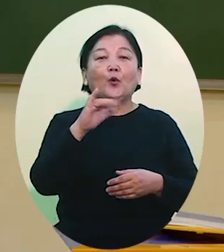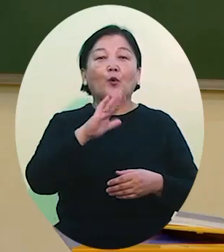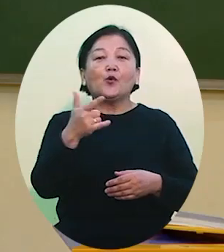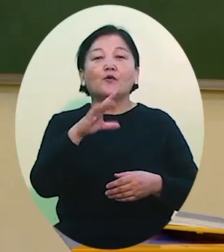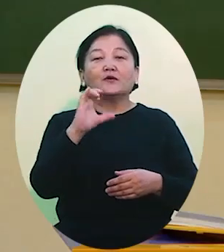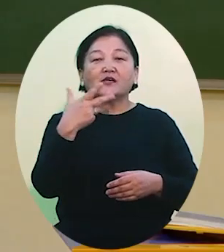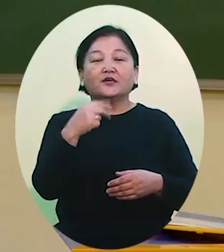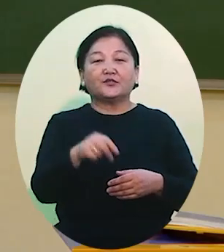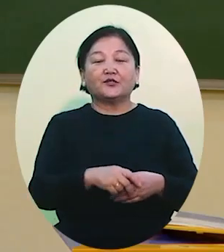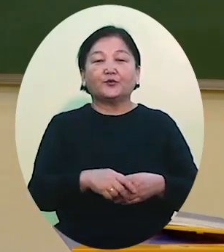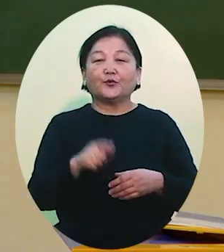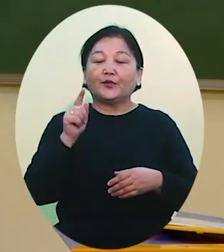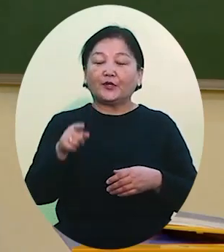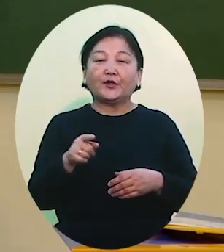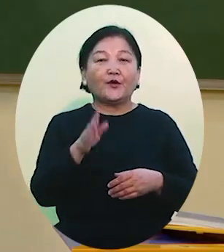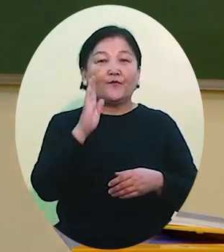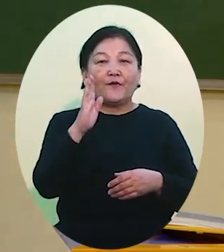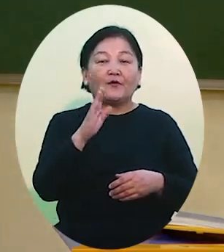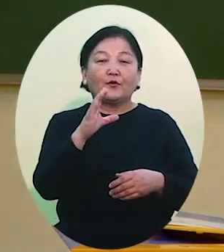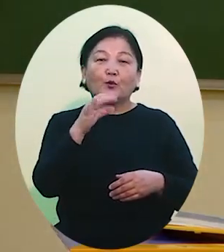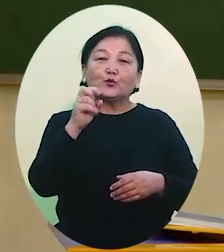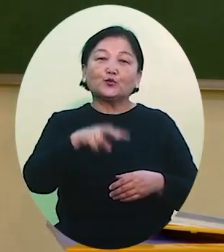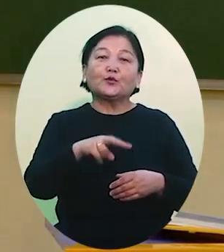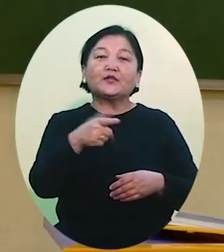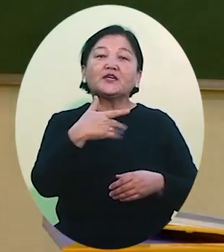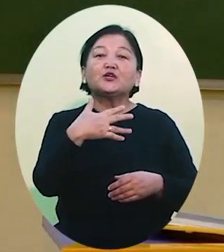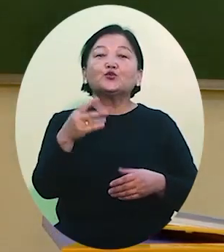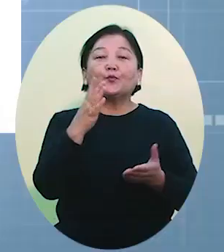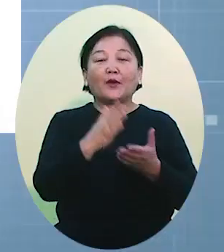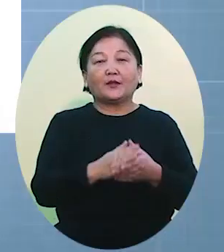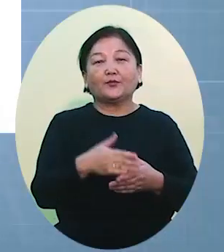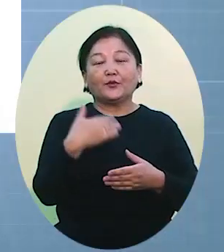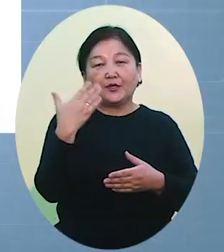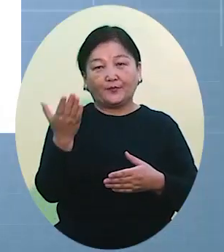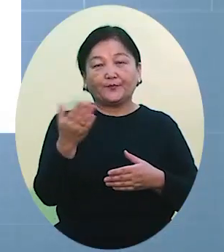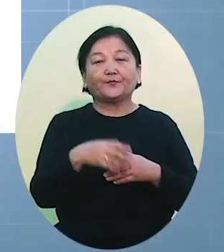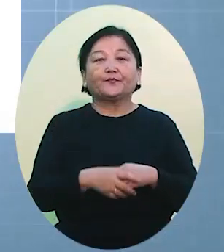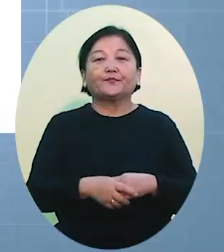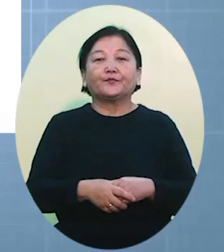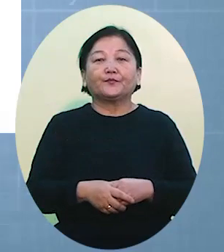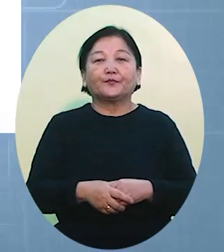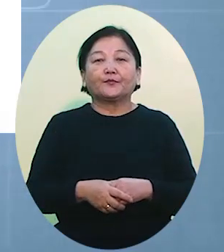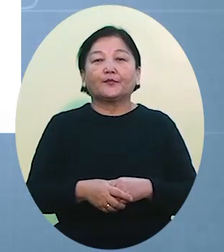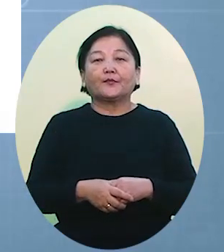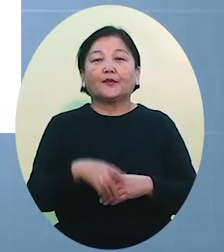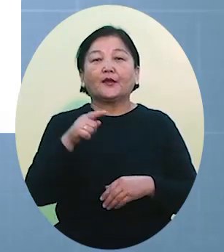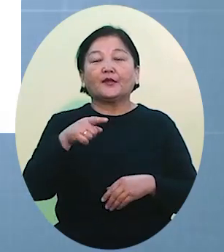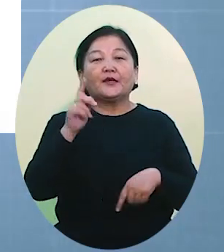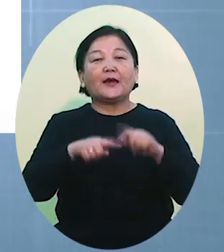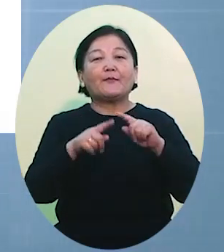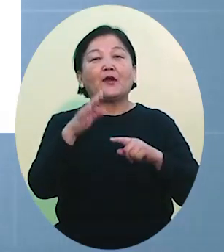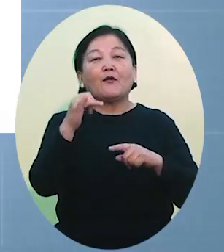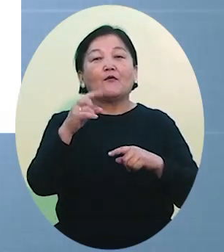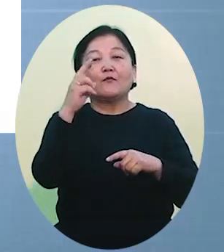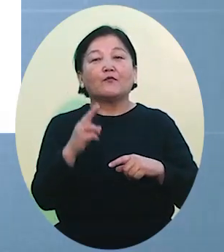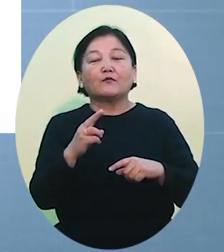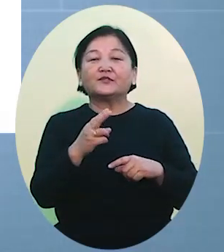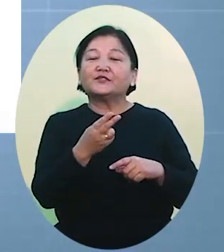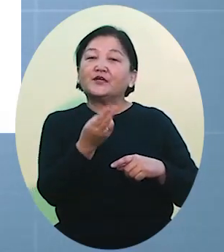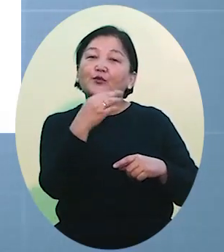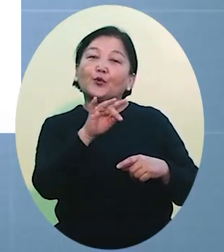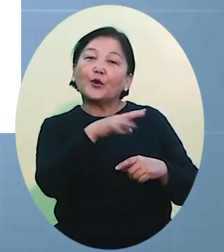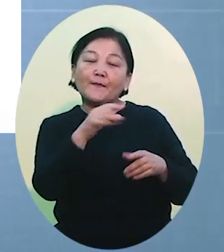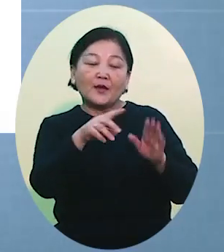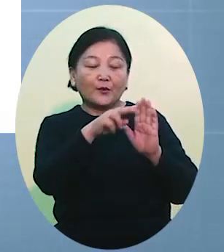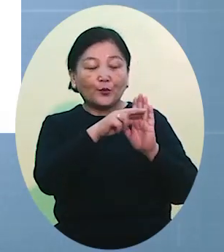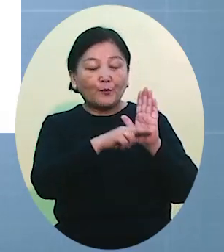тэнцүү, k гэсэн коэффициент нь 2-тэй тэнцүү юм байна. За энэ ямар функцийн дүрмээр явагдаж байна вэ гэхээр оролтыг